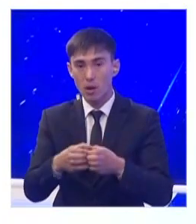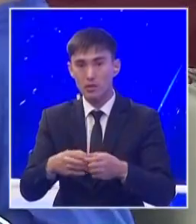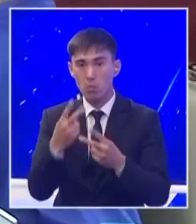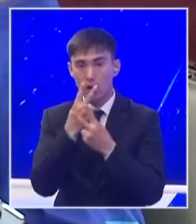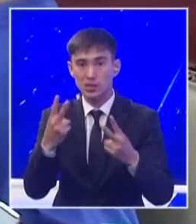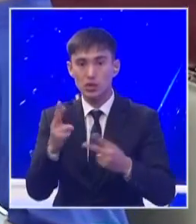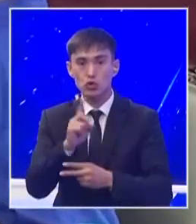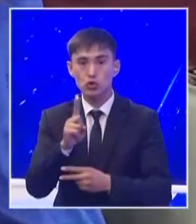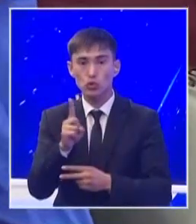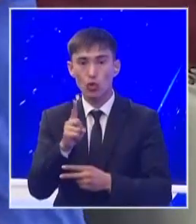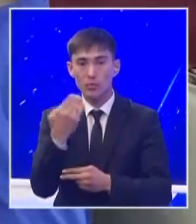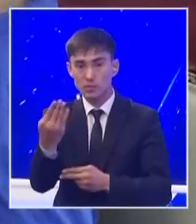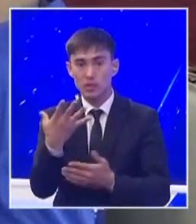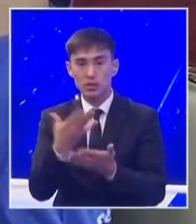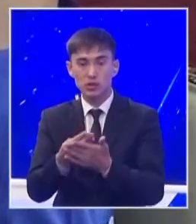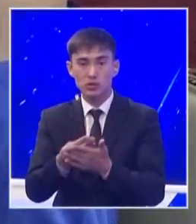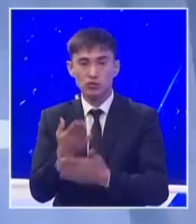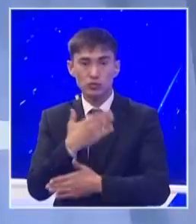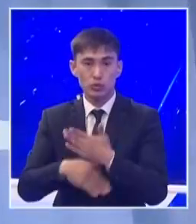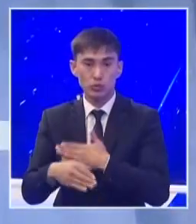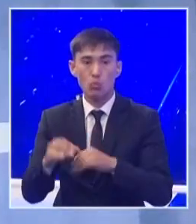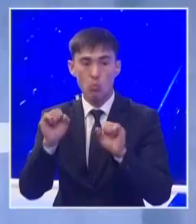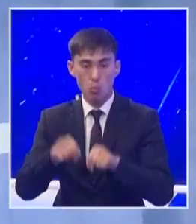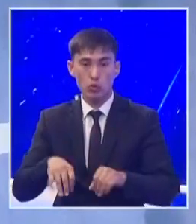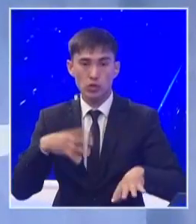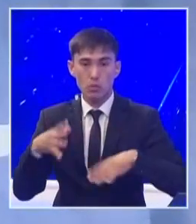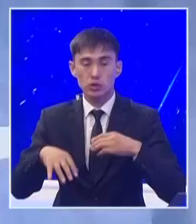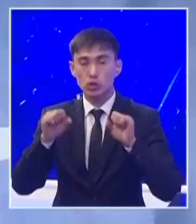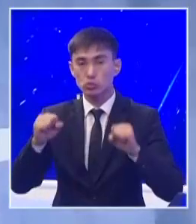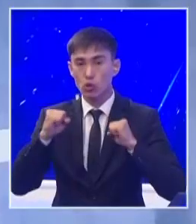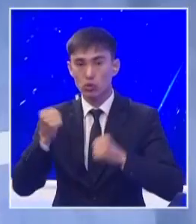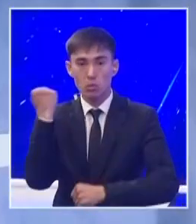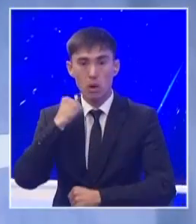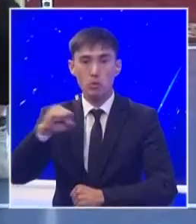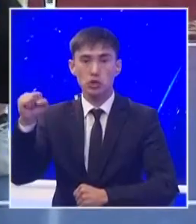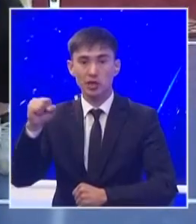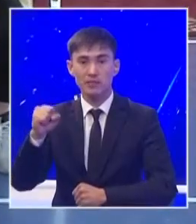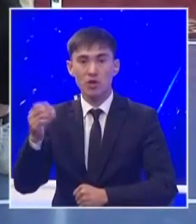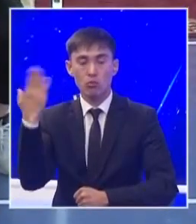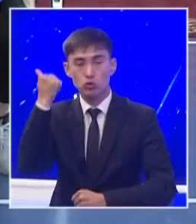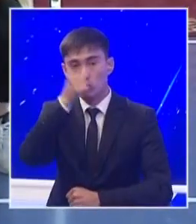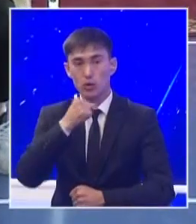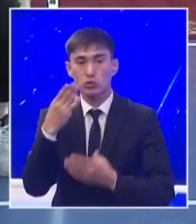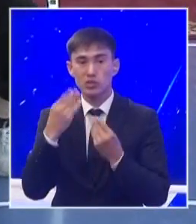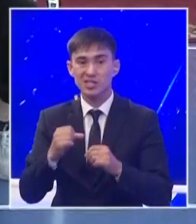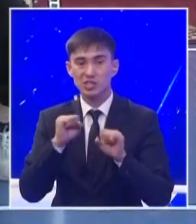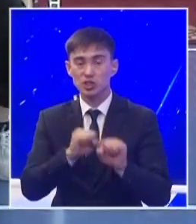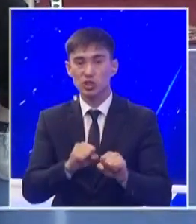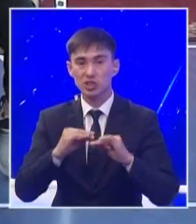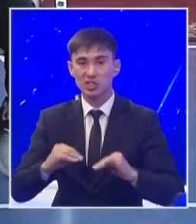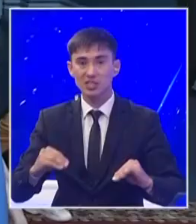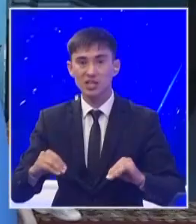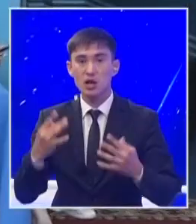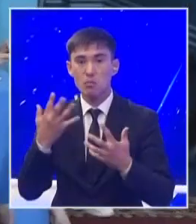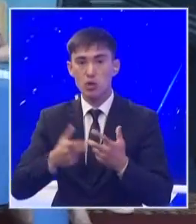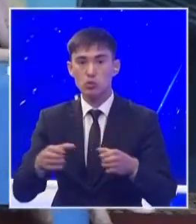4 команды, показали, что, несмотря на их недуг, они могут заниматься спортом и побеждать. В прошлом году на День защиты детей между